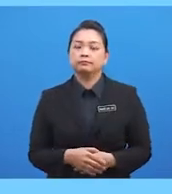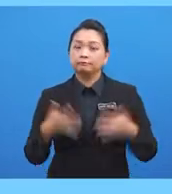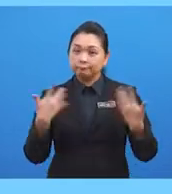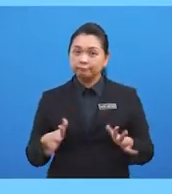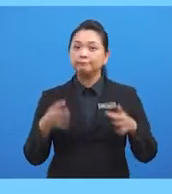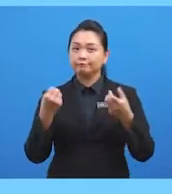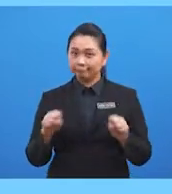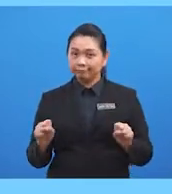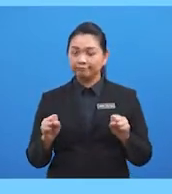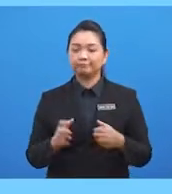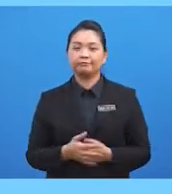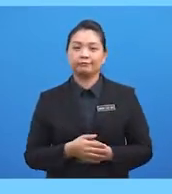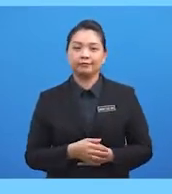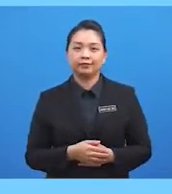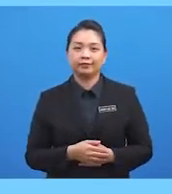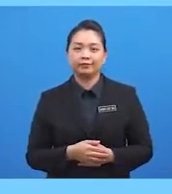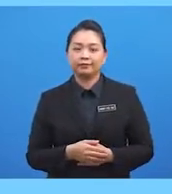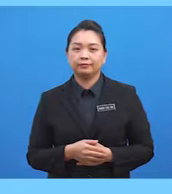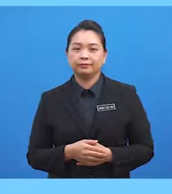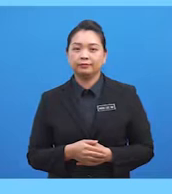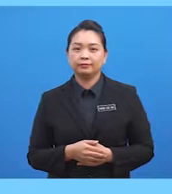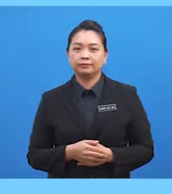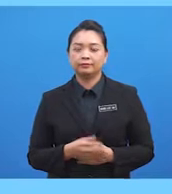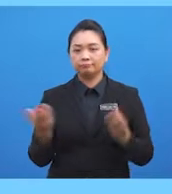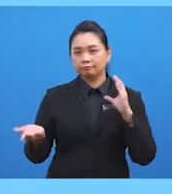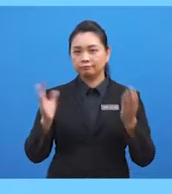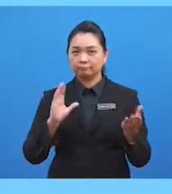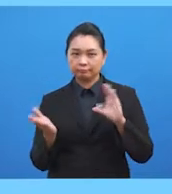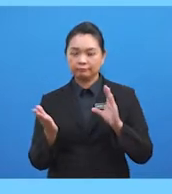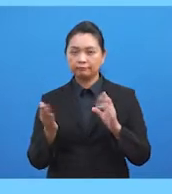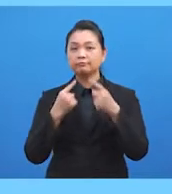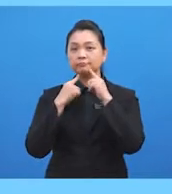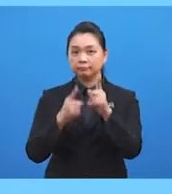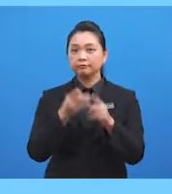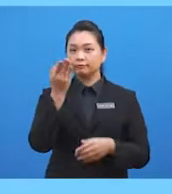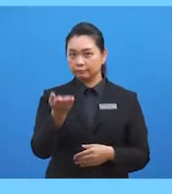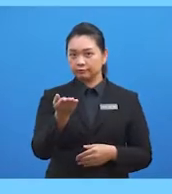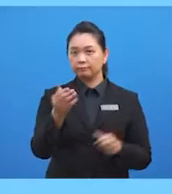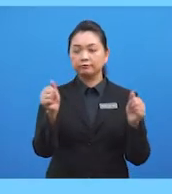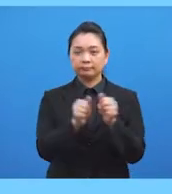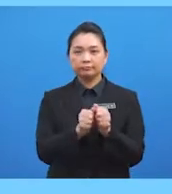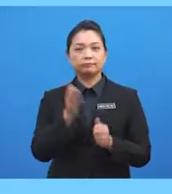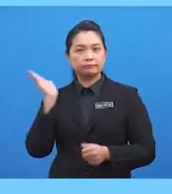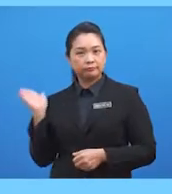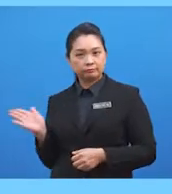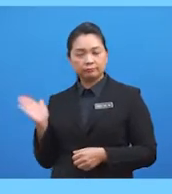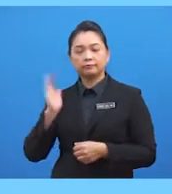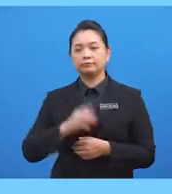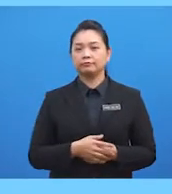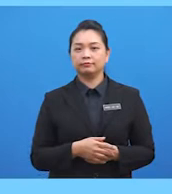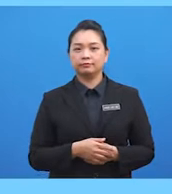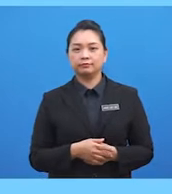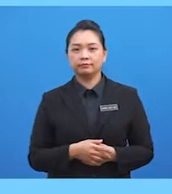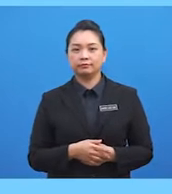Sudah siap tulis jawapan? Baik. Bandingkan jawapan kamu dengan jawapan yang dipaparkan.